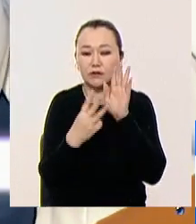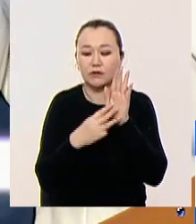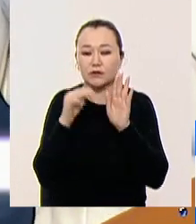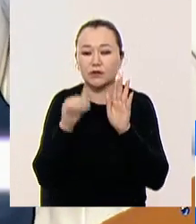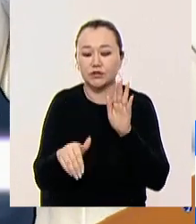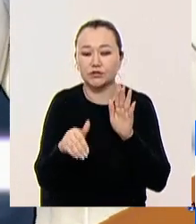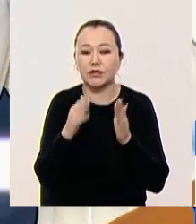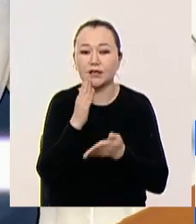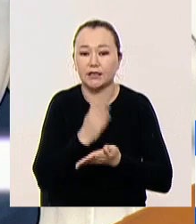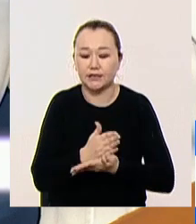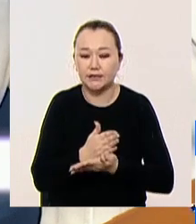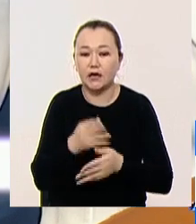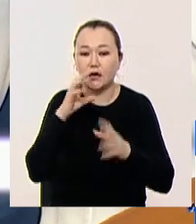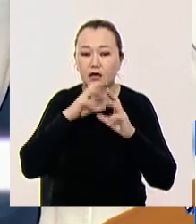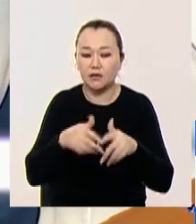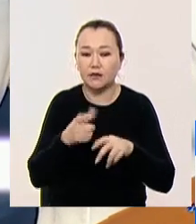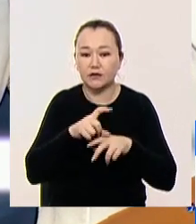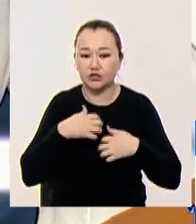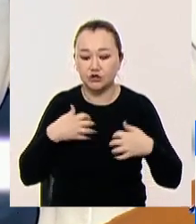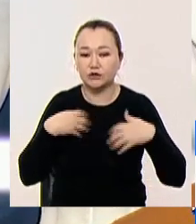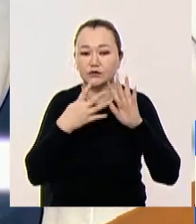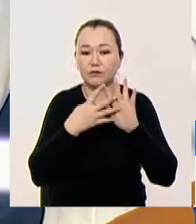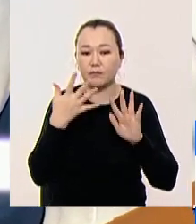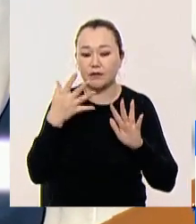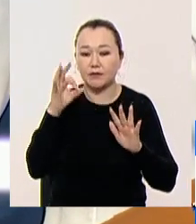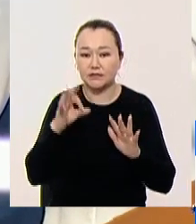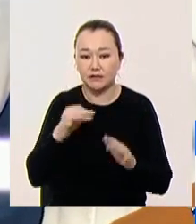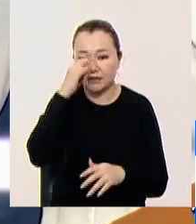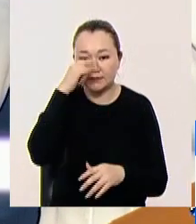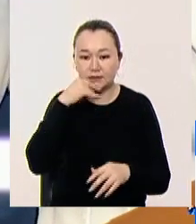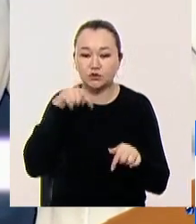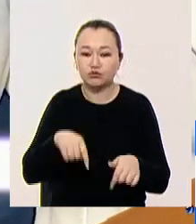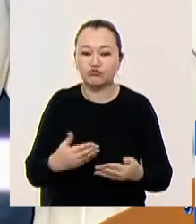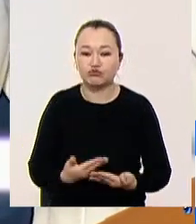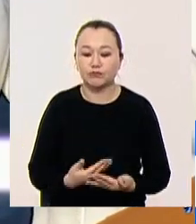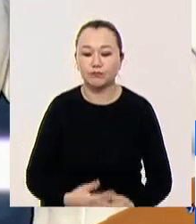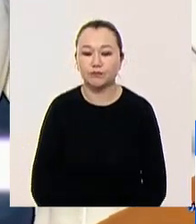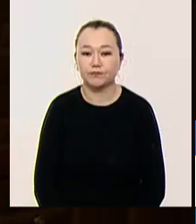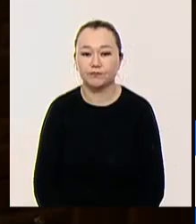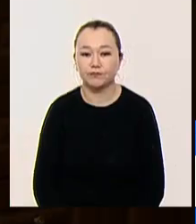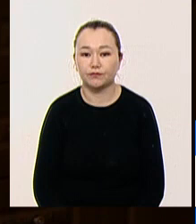1.318.000-ға дейін жеткен. Әлемдегі бұл жануардың 95%-ы Қазақстанда мекендейді.